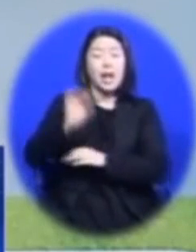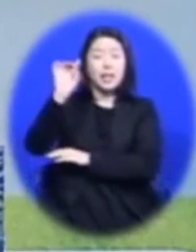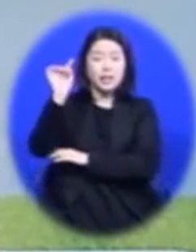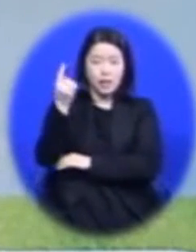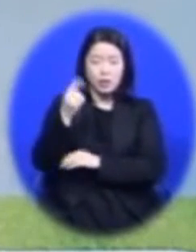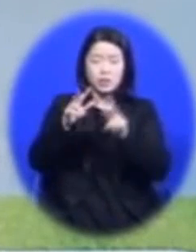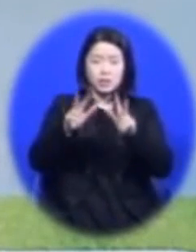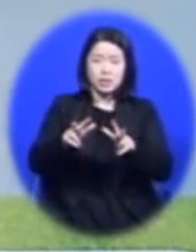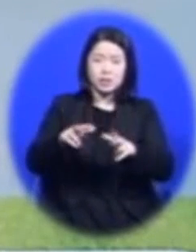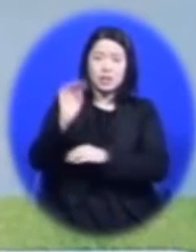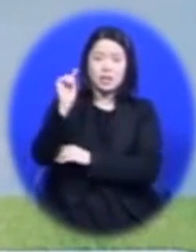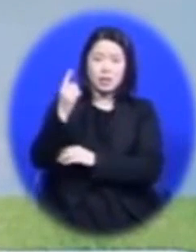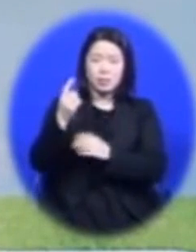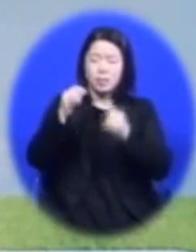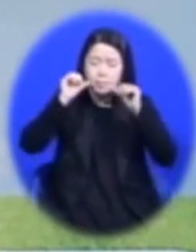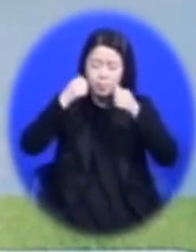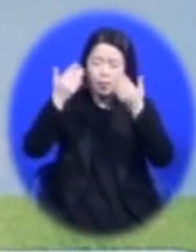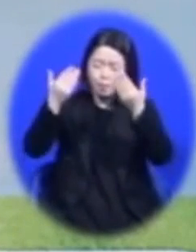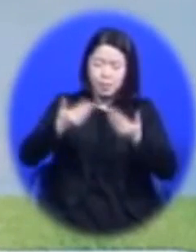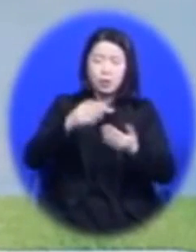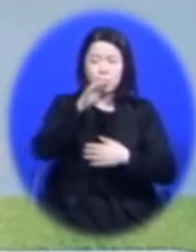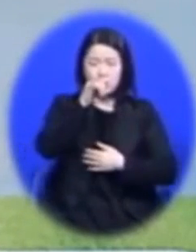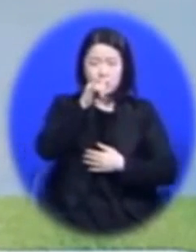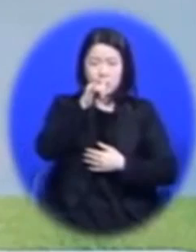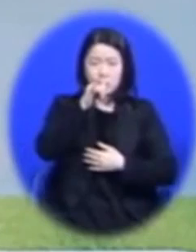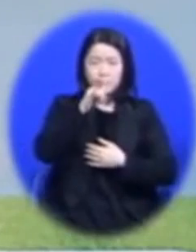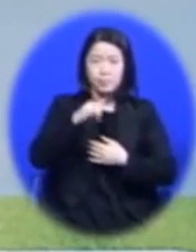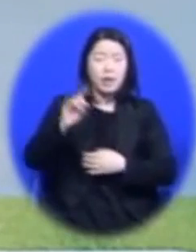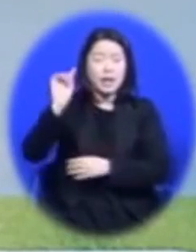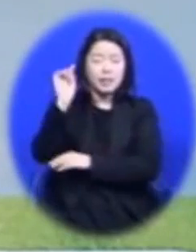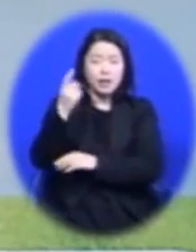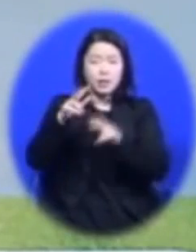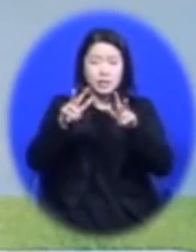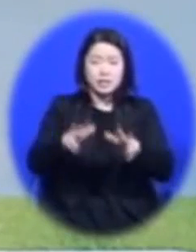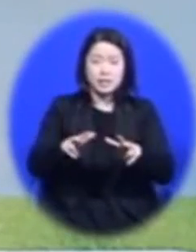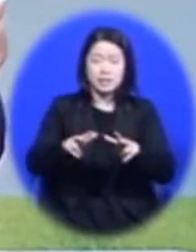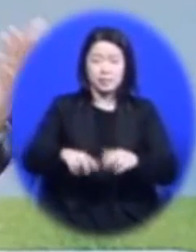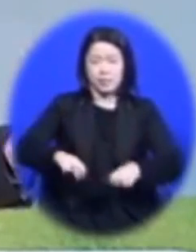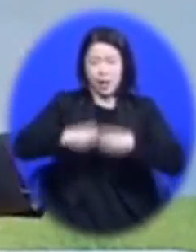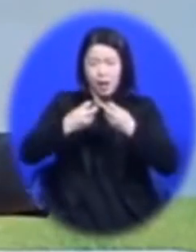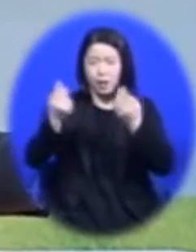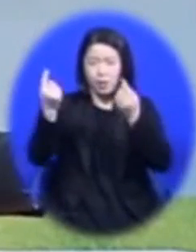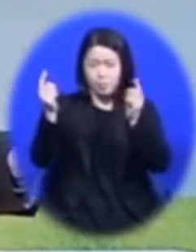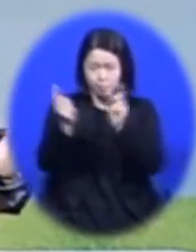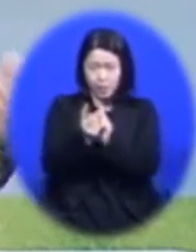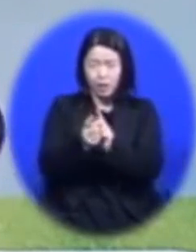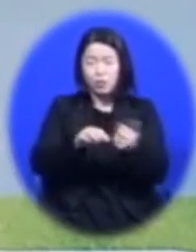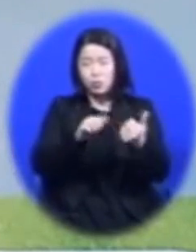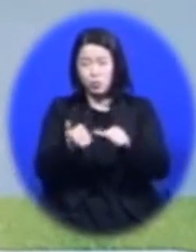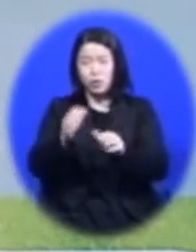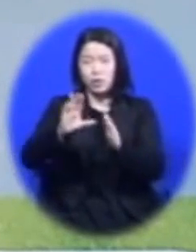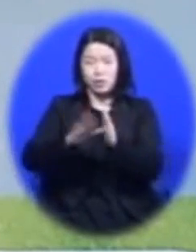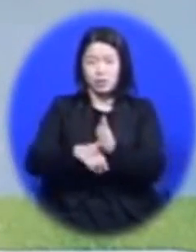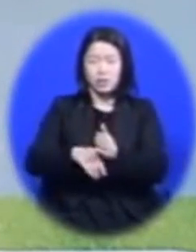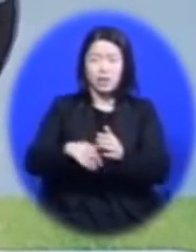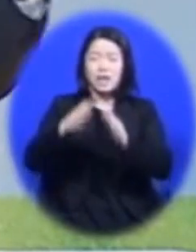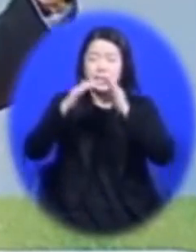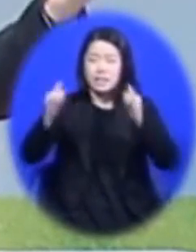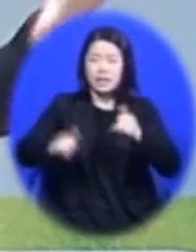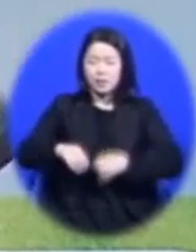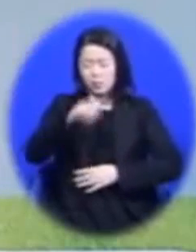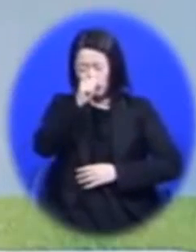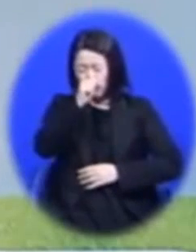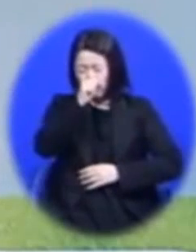다윗은 지금 엄청 조롱을 받고 있어요. 다윗이 지금 재난당하고 죽게 되었을 때 사람들이 좋아서 미칠